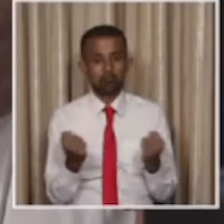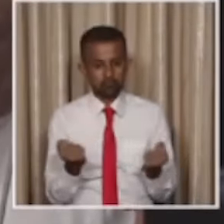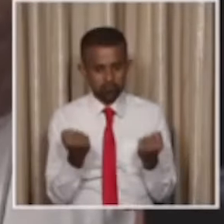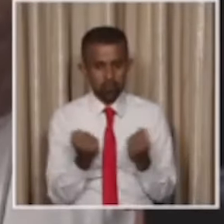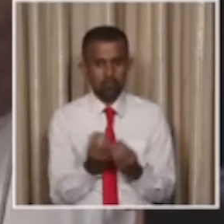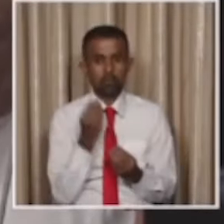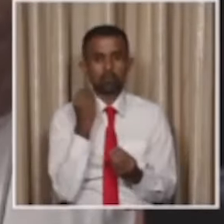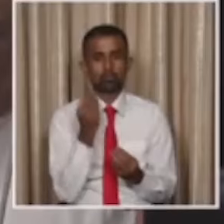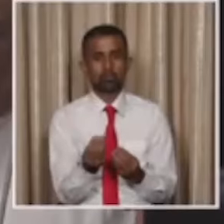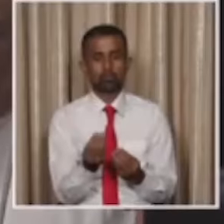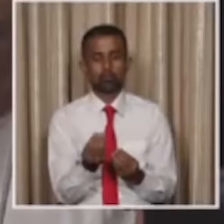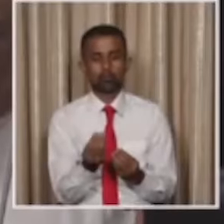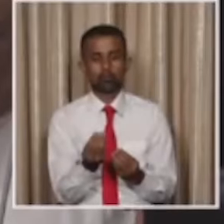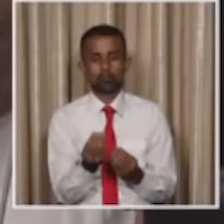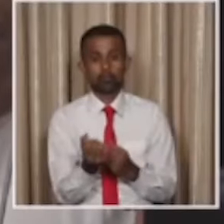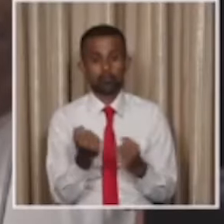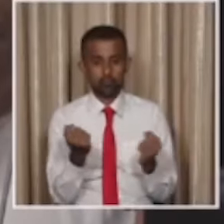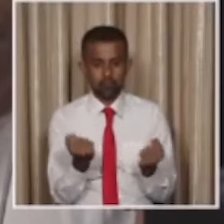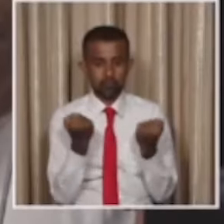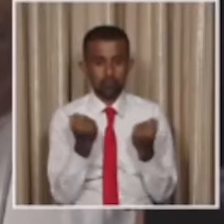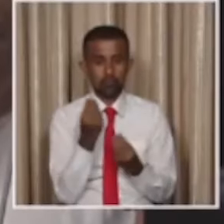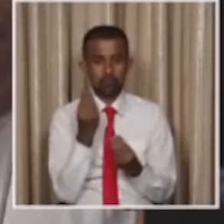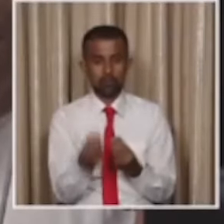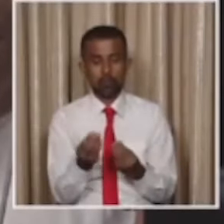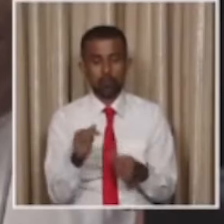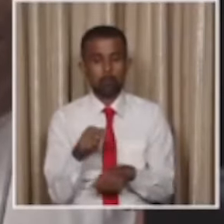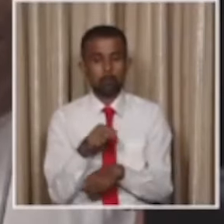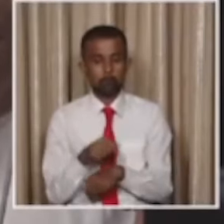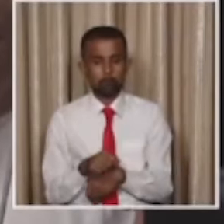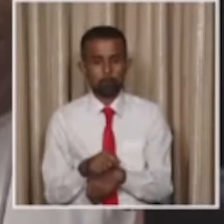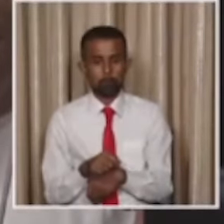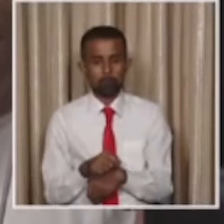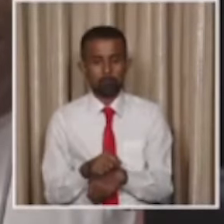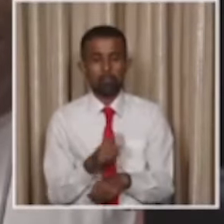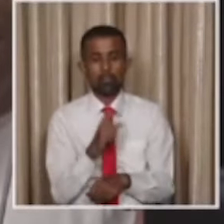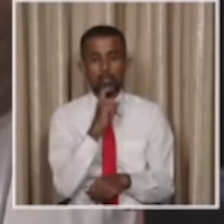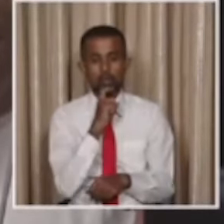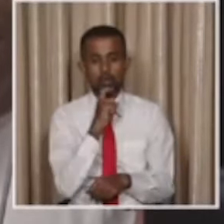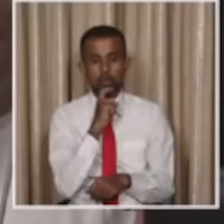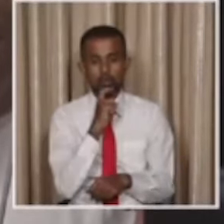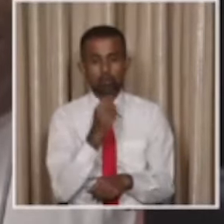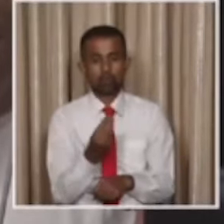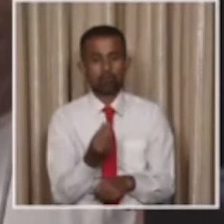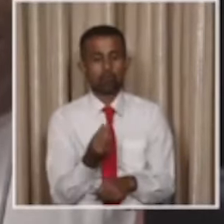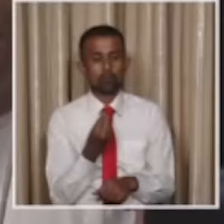කරා. ඒක ශක්තිමත් කළා මේ අවස්ථාවේදී අධිකරණයේ අරගන්නේ